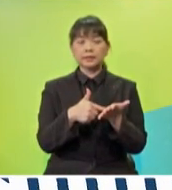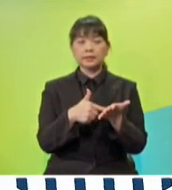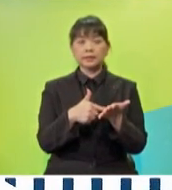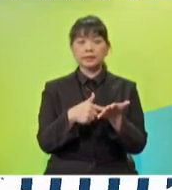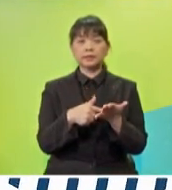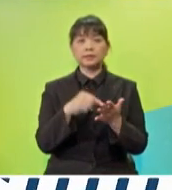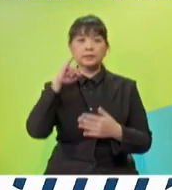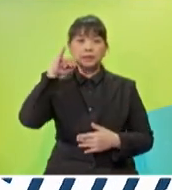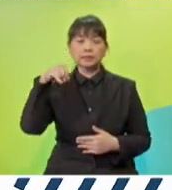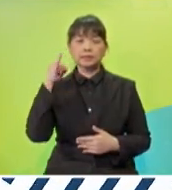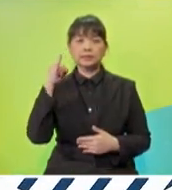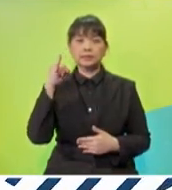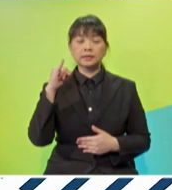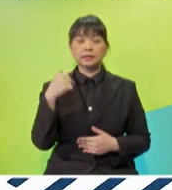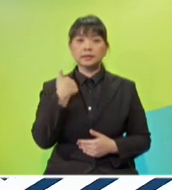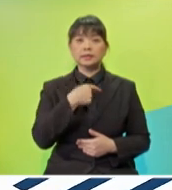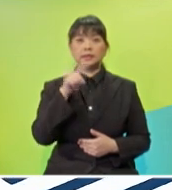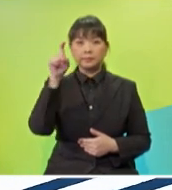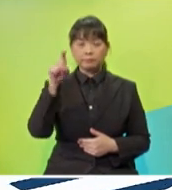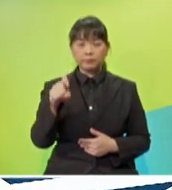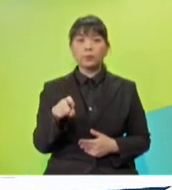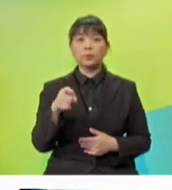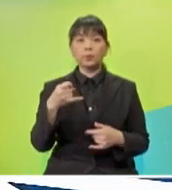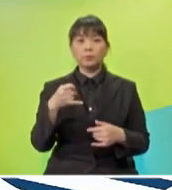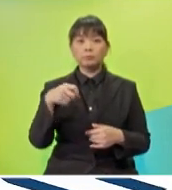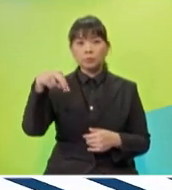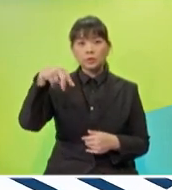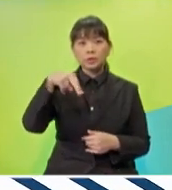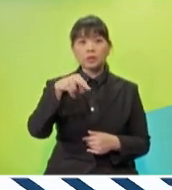tidak perlu pacaran 10.000 langkah